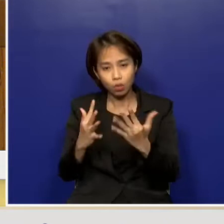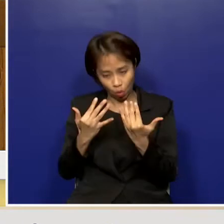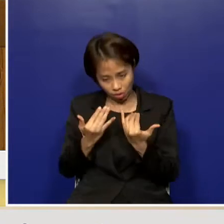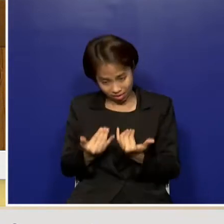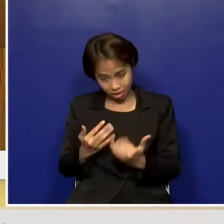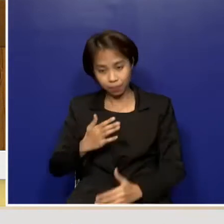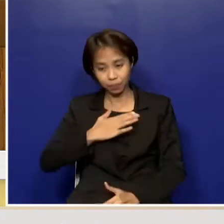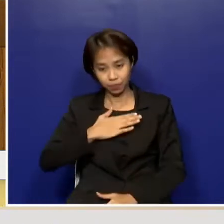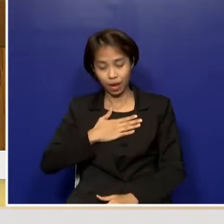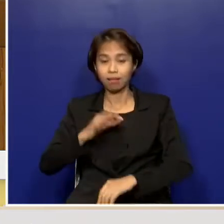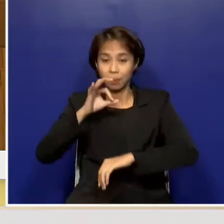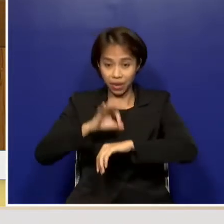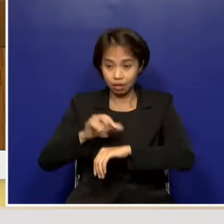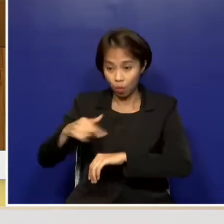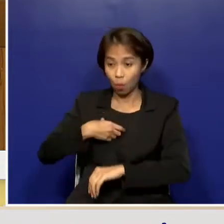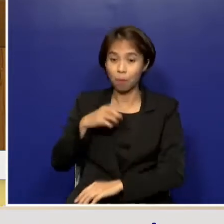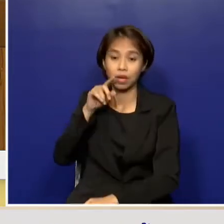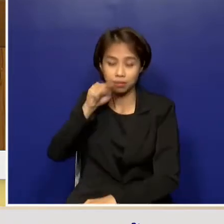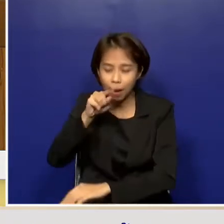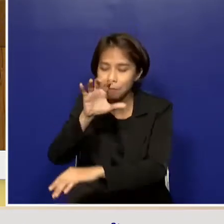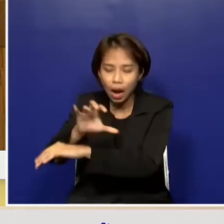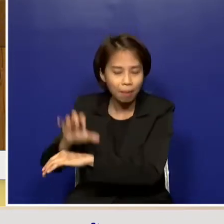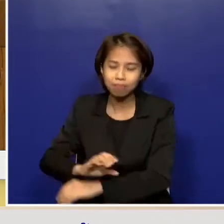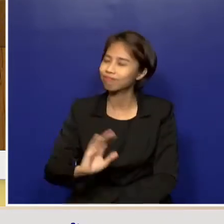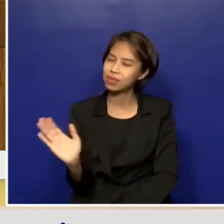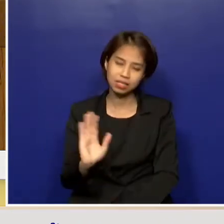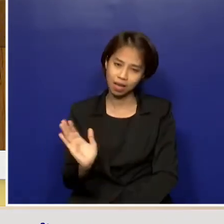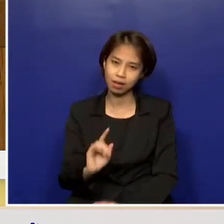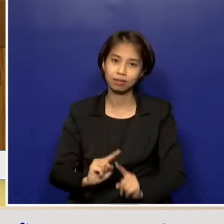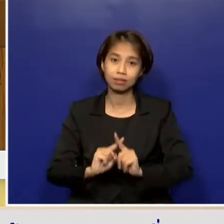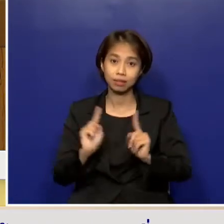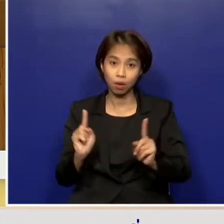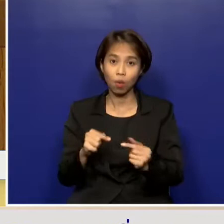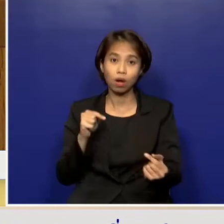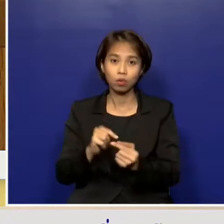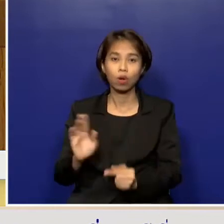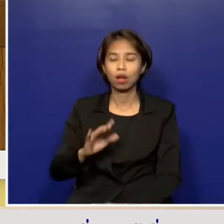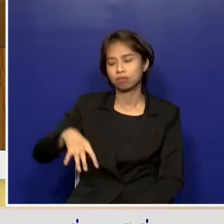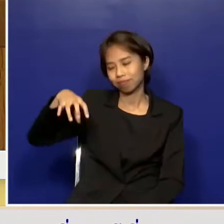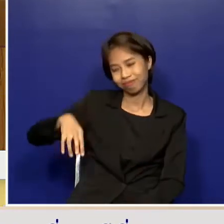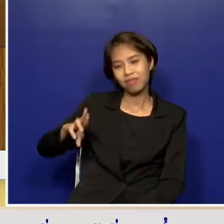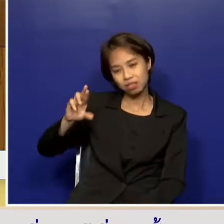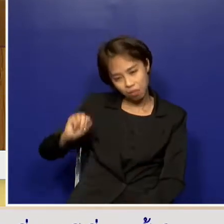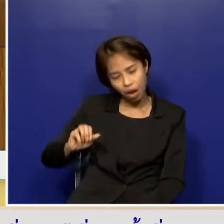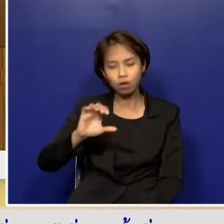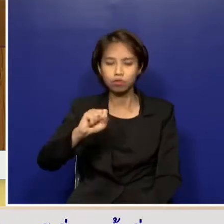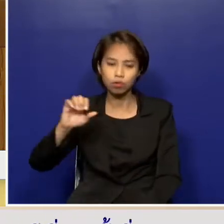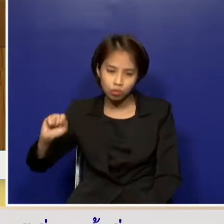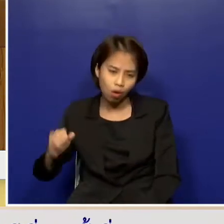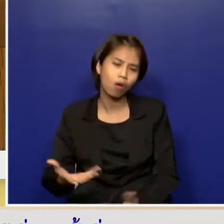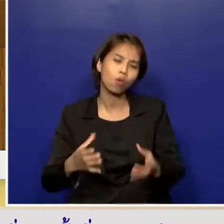ผม ผมไมต้มคับใครพออวเรื่ของการ ตเด็การ ในเรื่องของทศาพา ra a sAsสอ กั